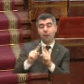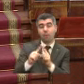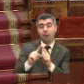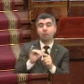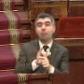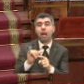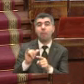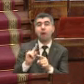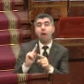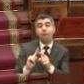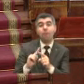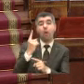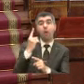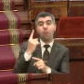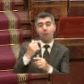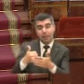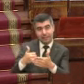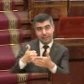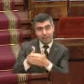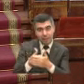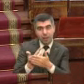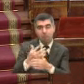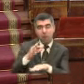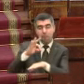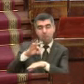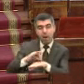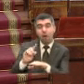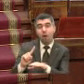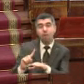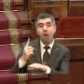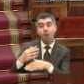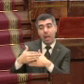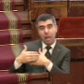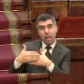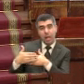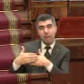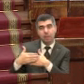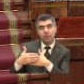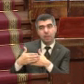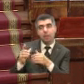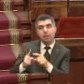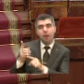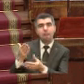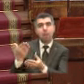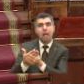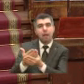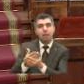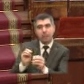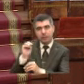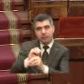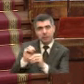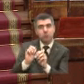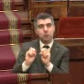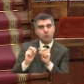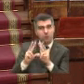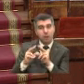بالحادثه، واقول التصريح بالحادثه، سواء من طرف الاجير العامل، وهذا بسبب يعني الجهل